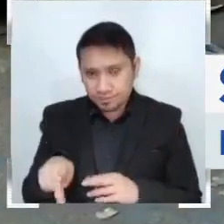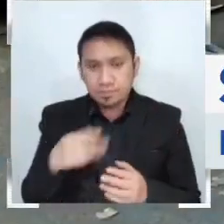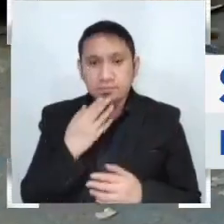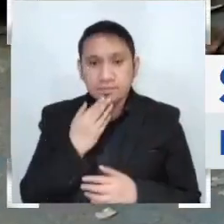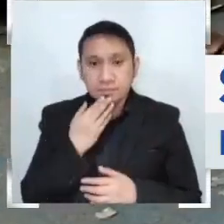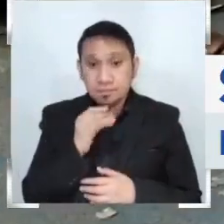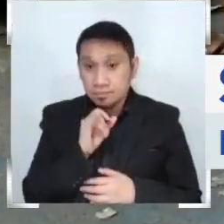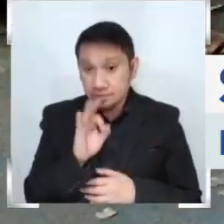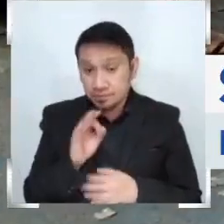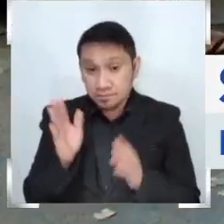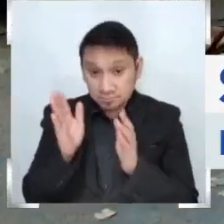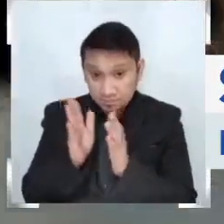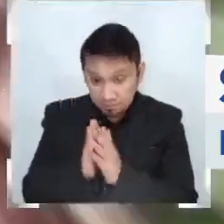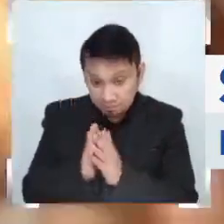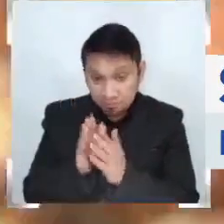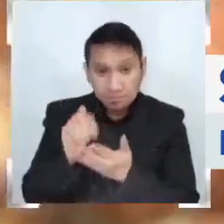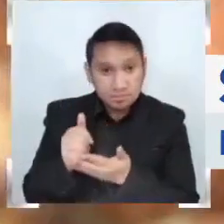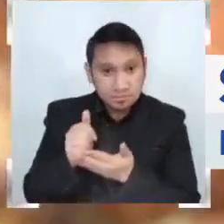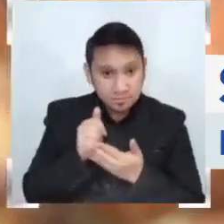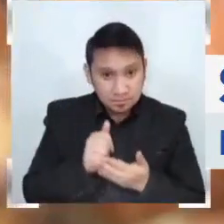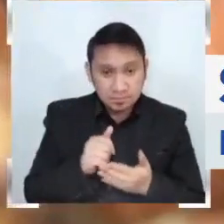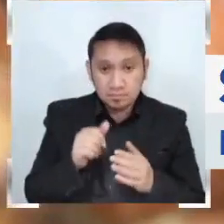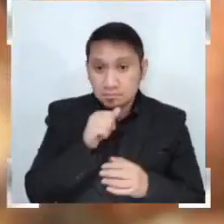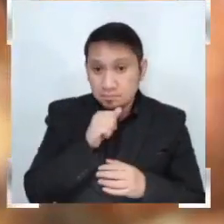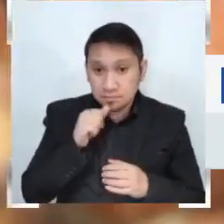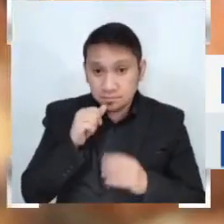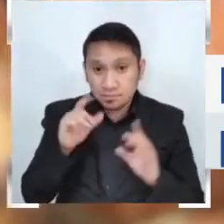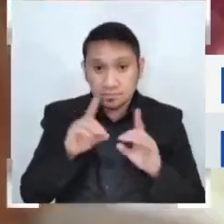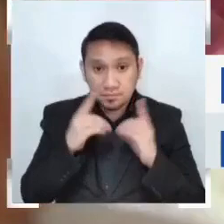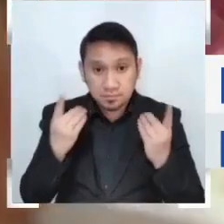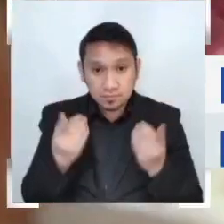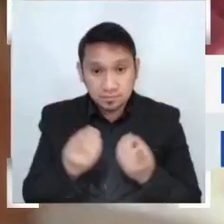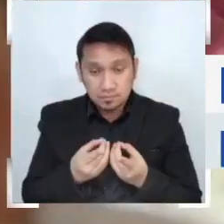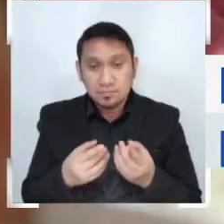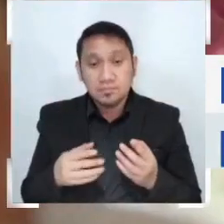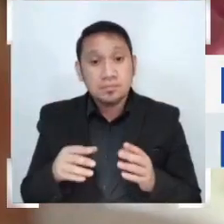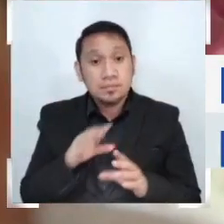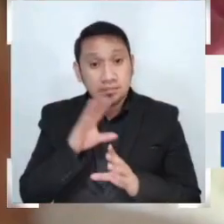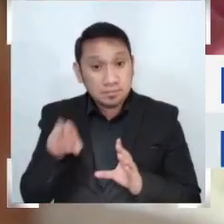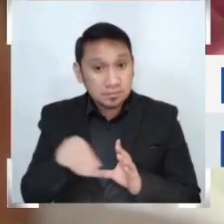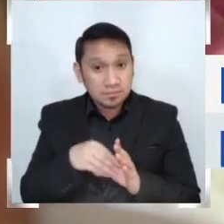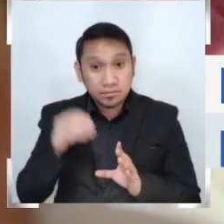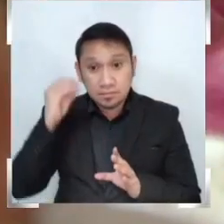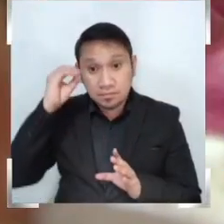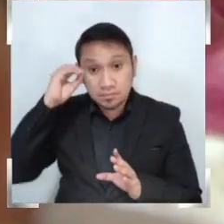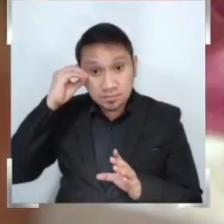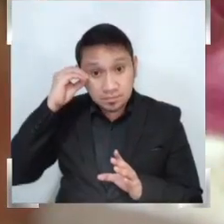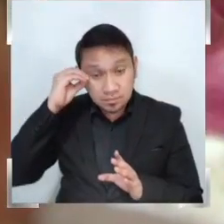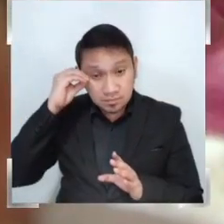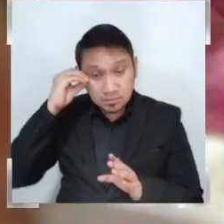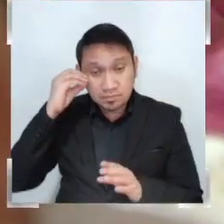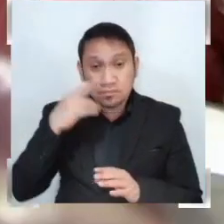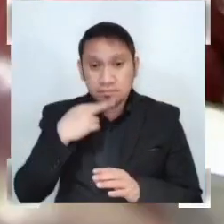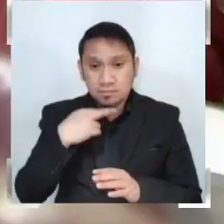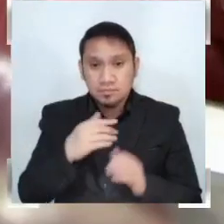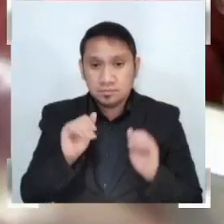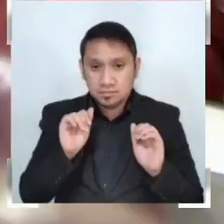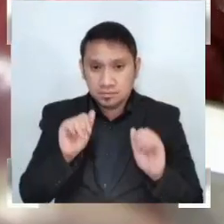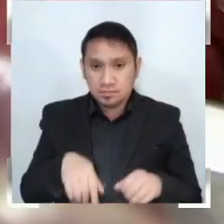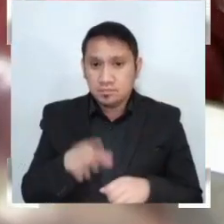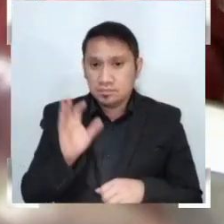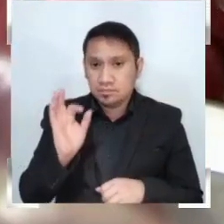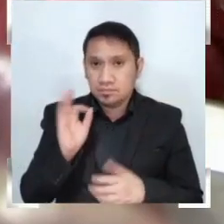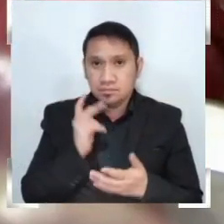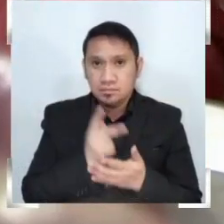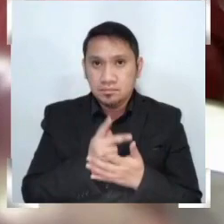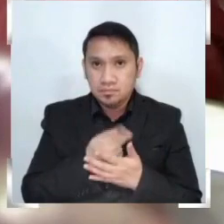ng tulong ang Agriculture Department. Pati ang sibuyas na pula, maaaring ipako rin sa 90 pesos kada kilo dahil sa patuloy